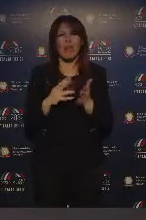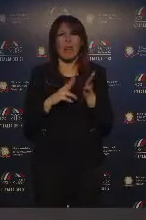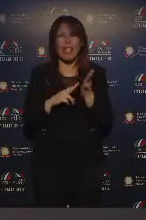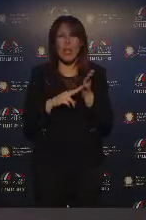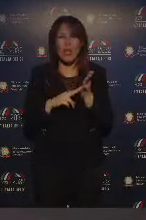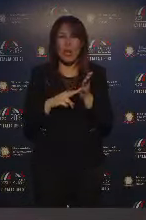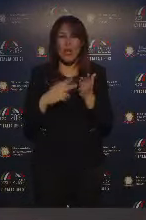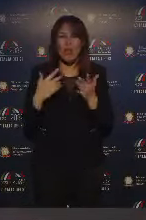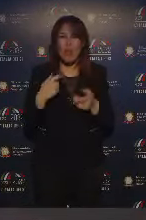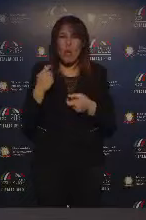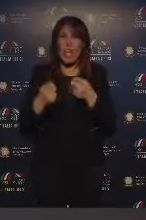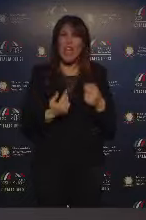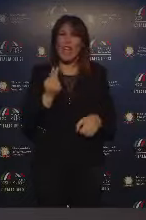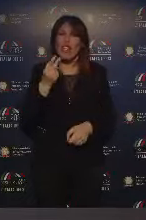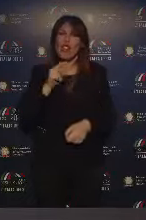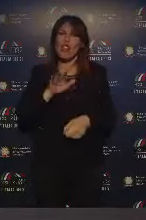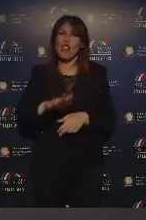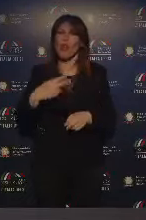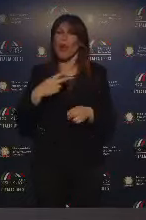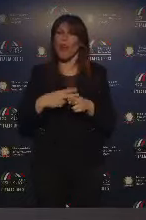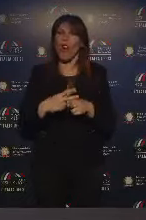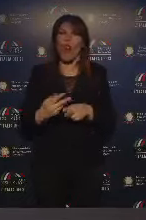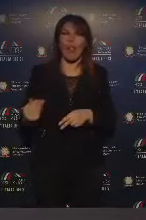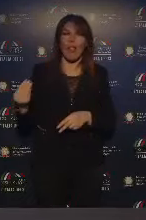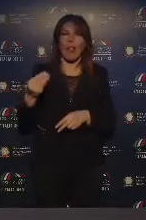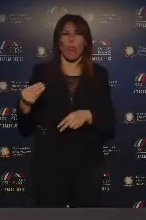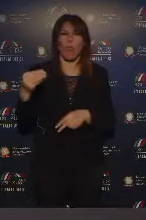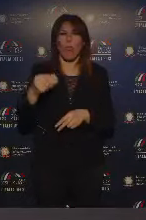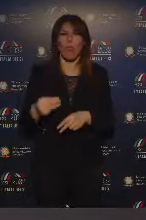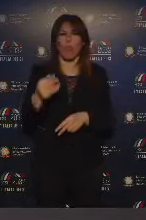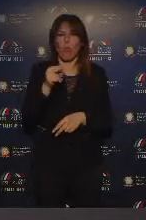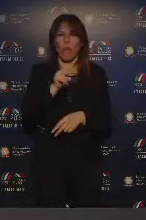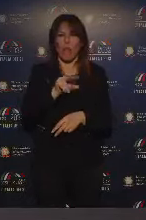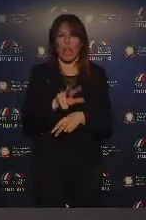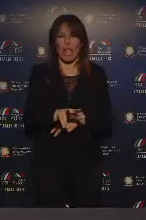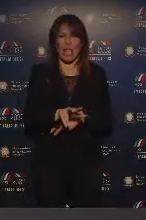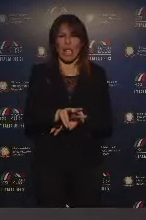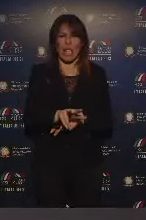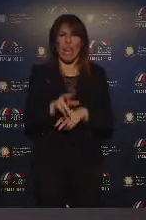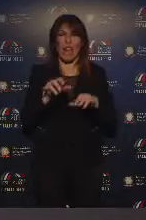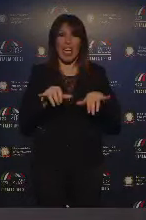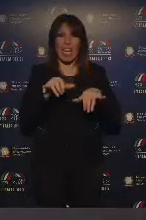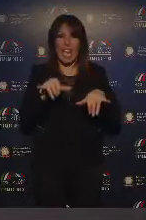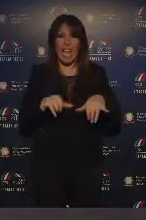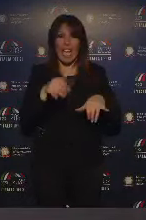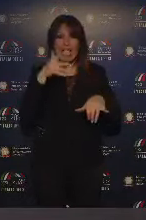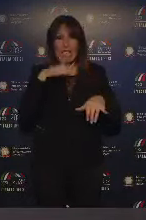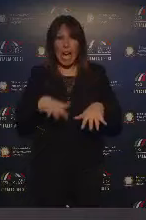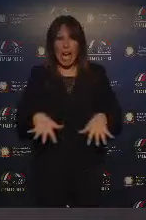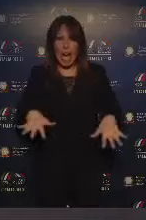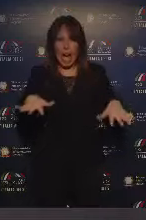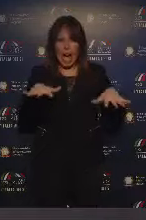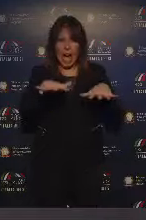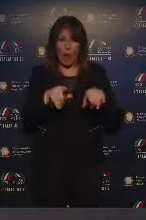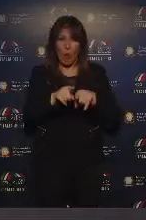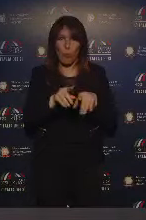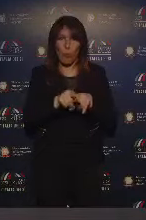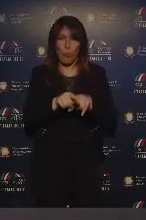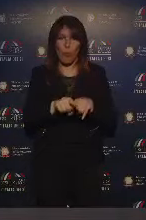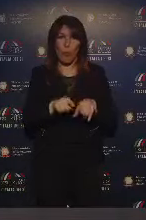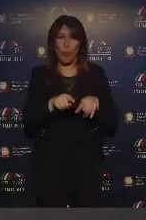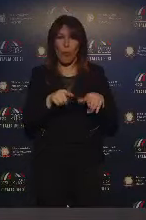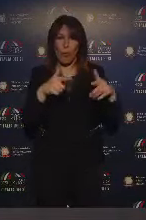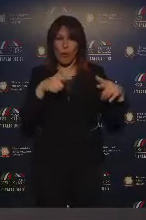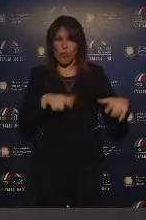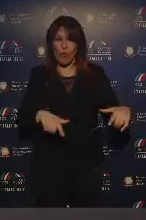25 volte solo nel 2023 Venezia sott'acqua Quindi se ragioni in grande arrivi a